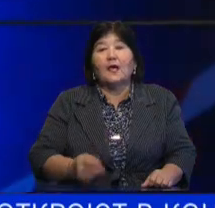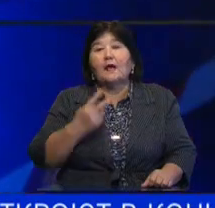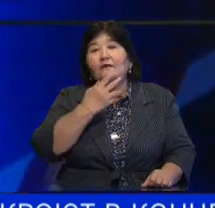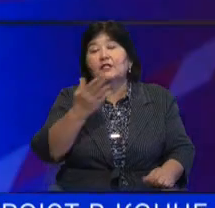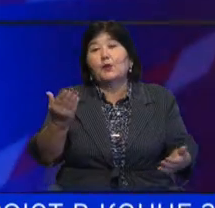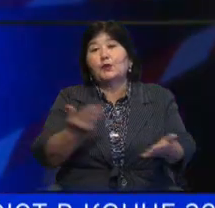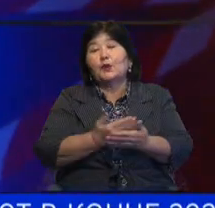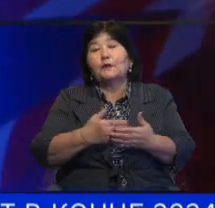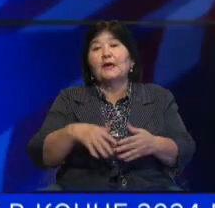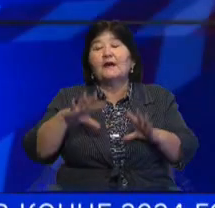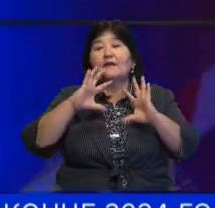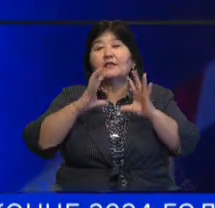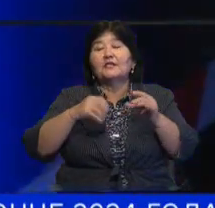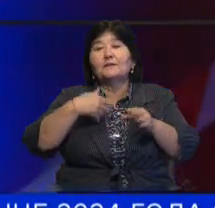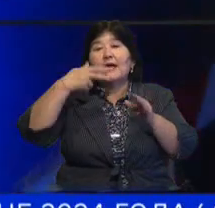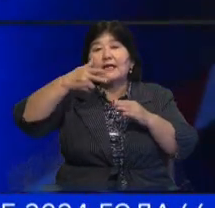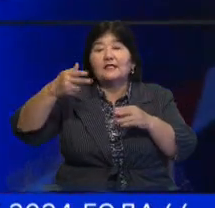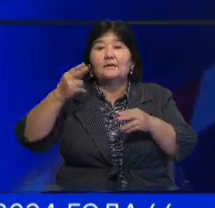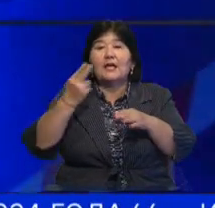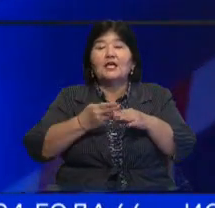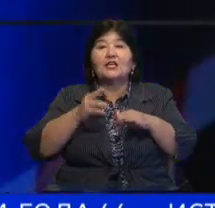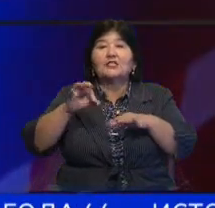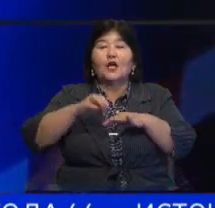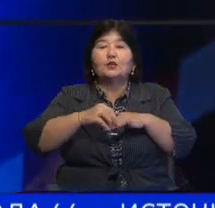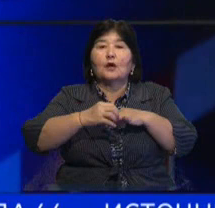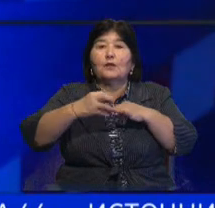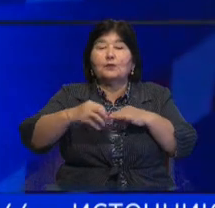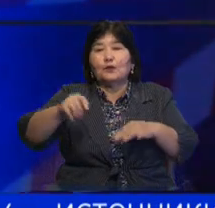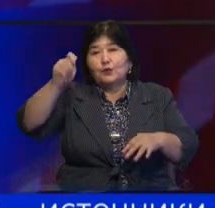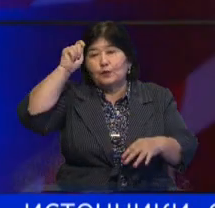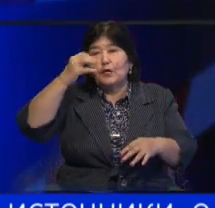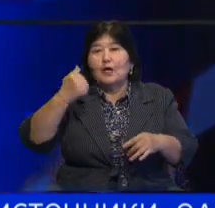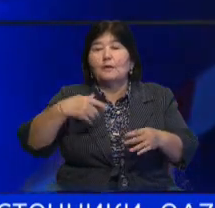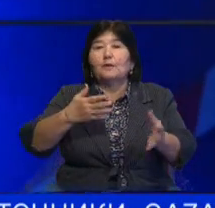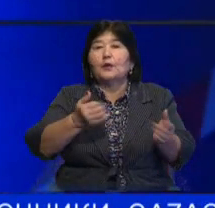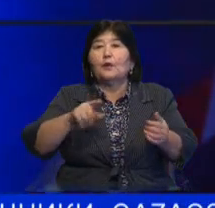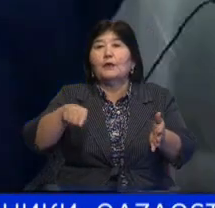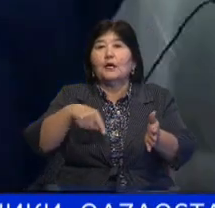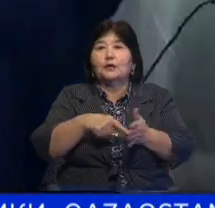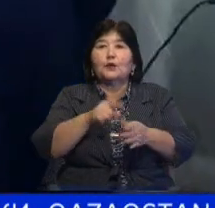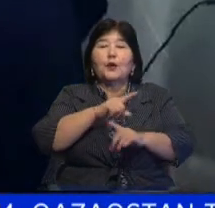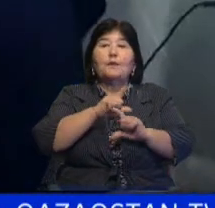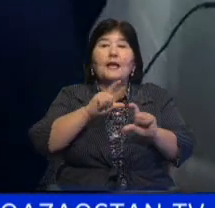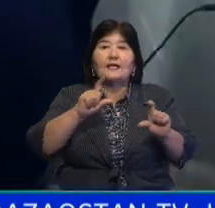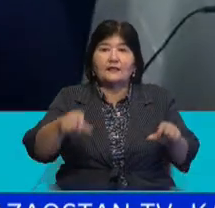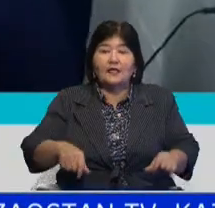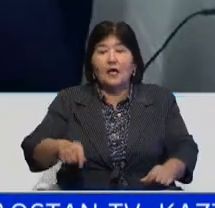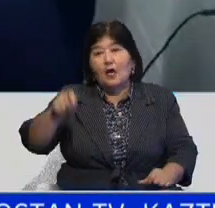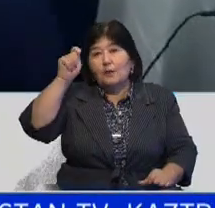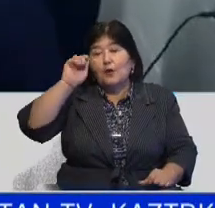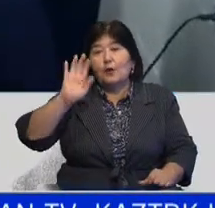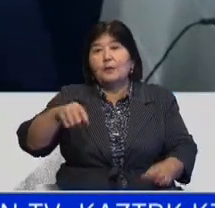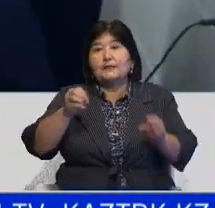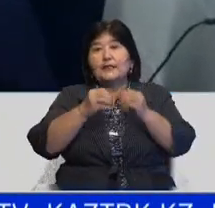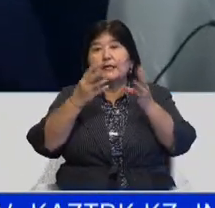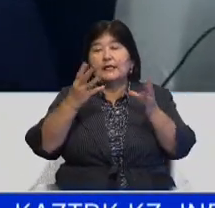Вы смотрите новости. Всем миром снимали железное кольцо с распухшего пальца мужчины в приемной городской больнице. Мужчина после